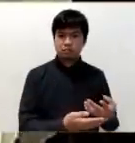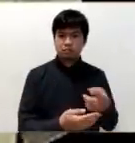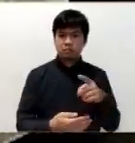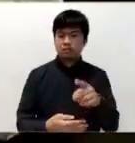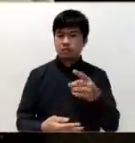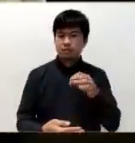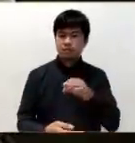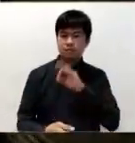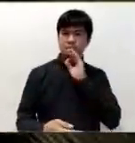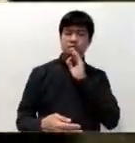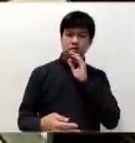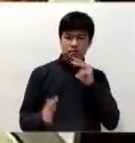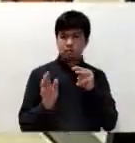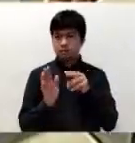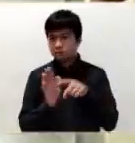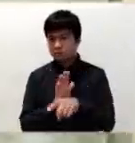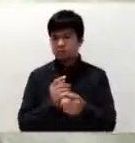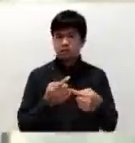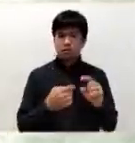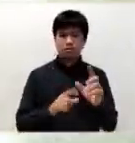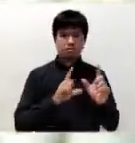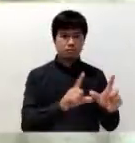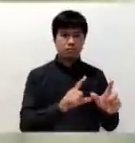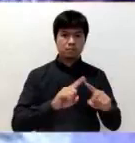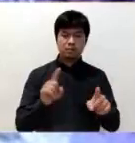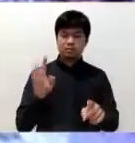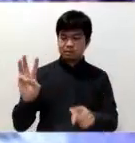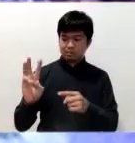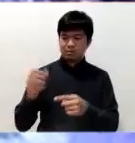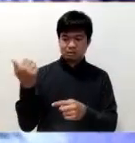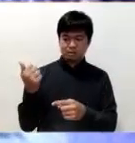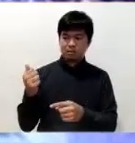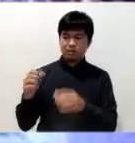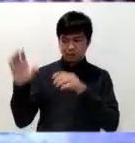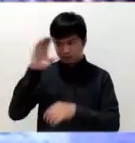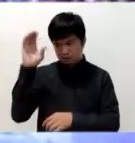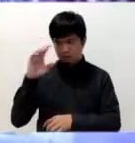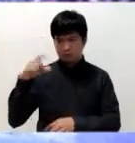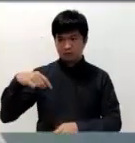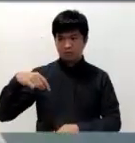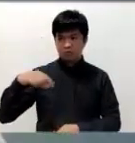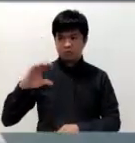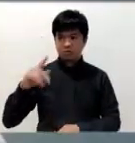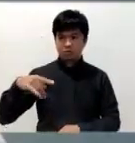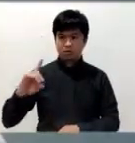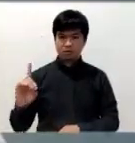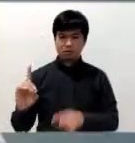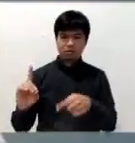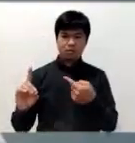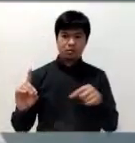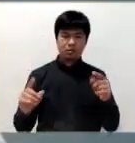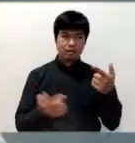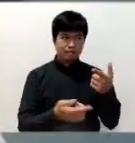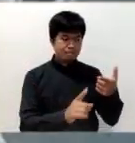ang suspect pero anim na iba pa ang tinutugis ng QCPD. Kabilang dyan ang itinuturong utak ng pagpaslang na naunang ikinanta